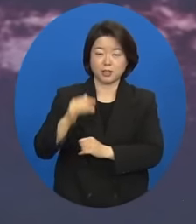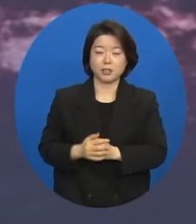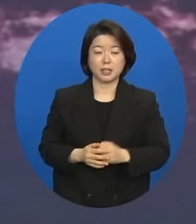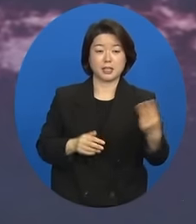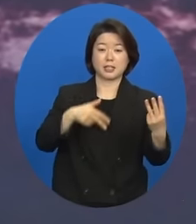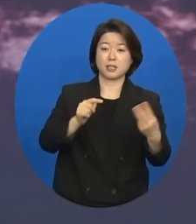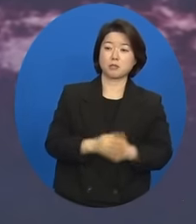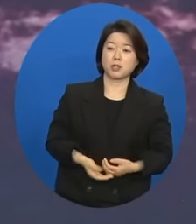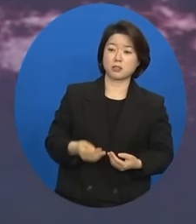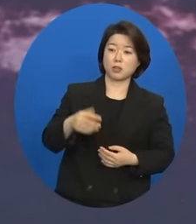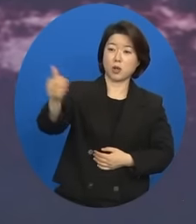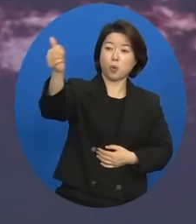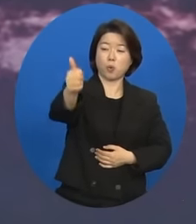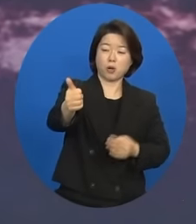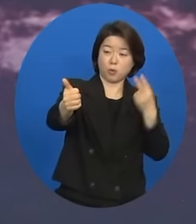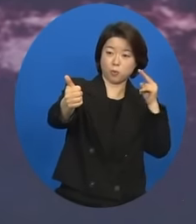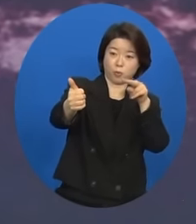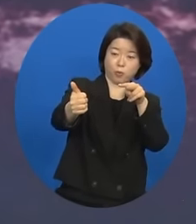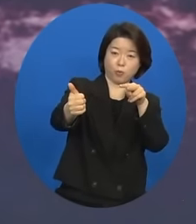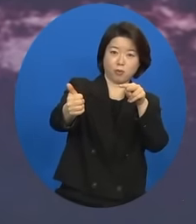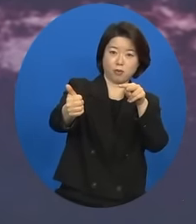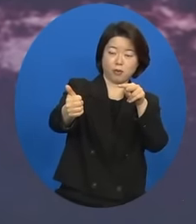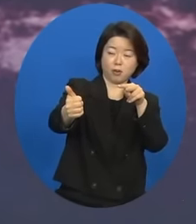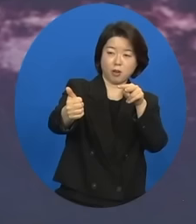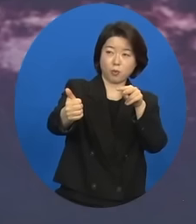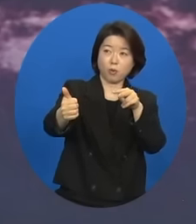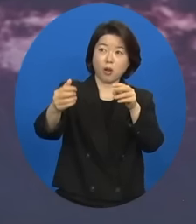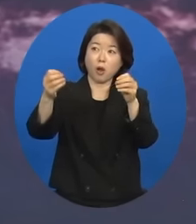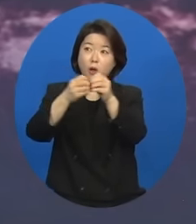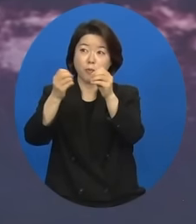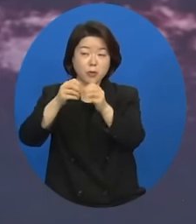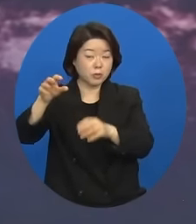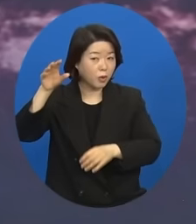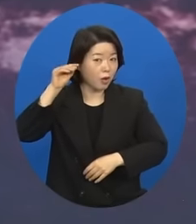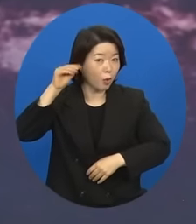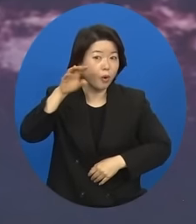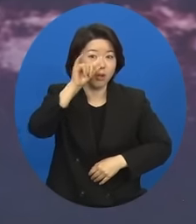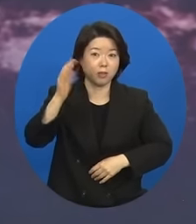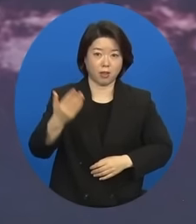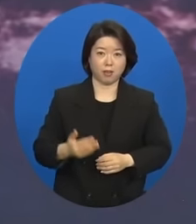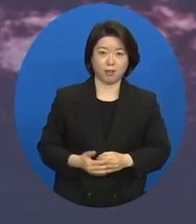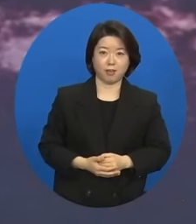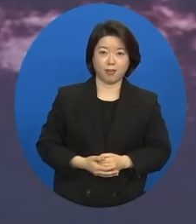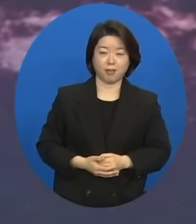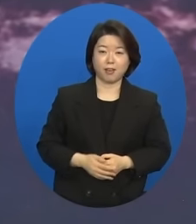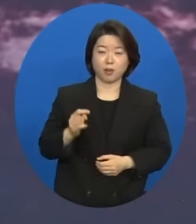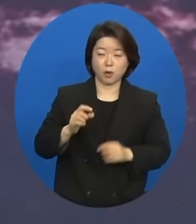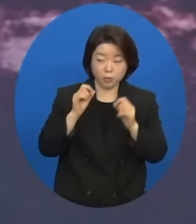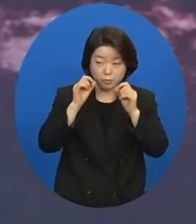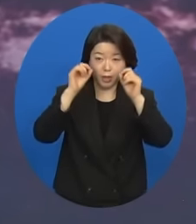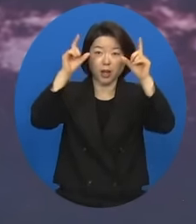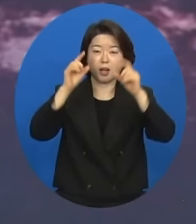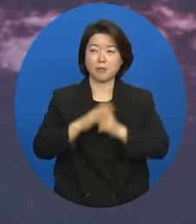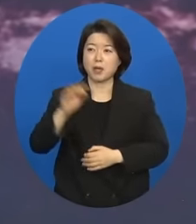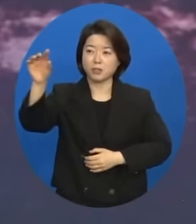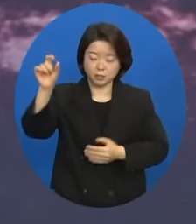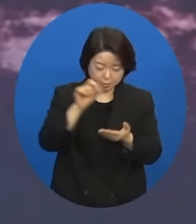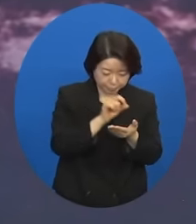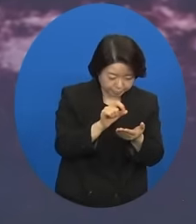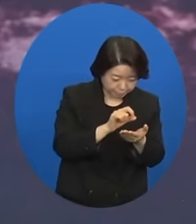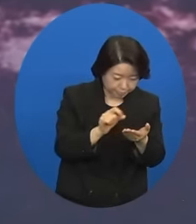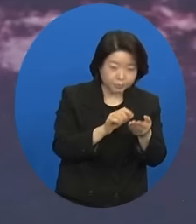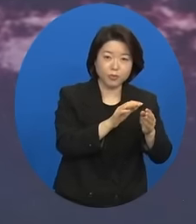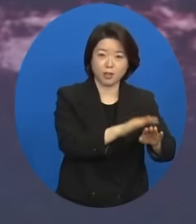입장에서 보고 그 메시지 내용이 들립니다 그리고 깨잖아 그거를 적어놔요